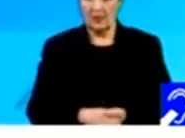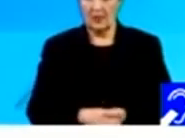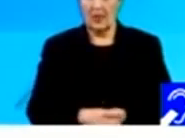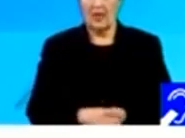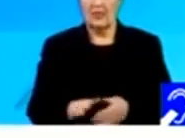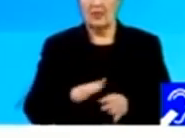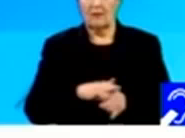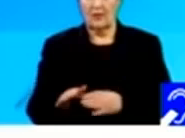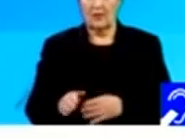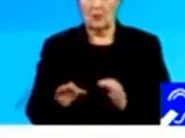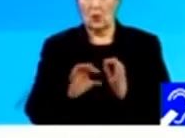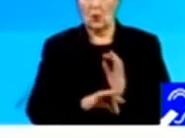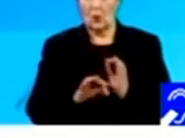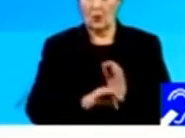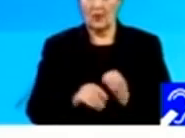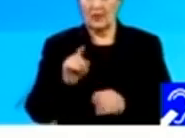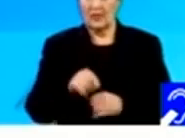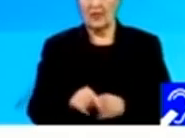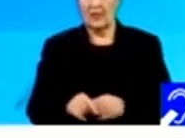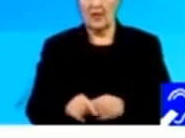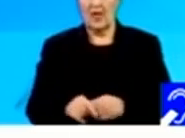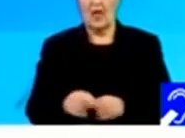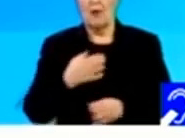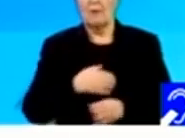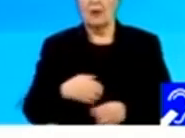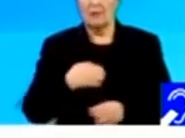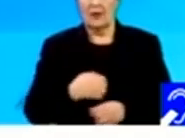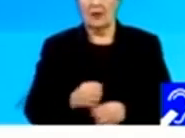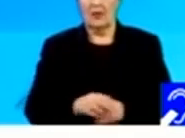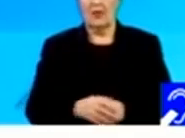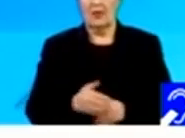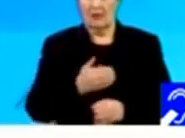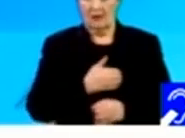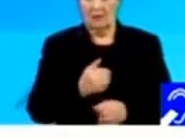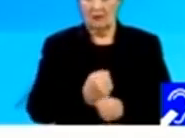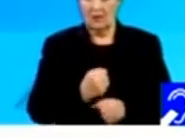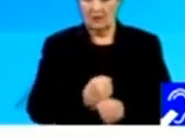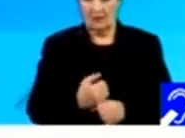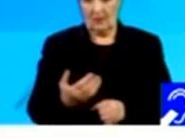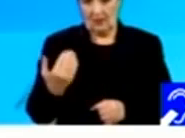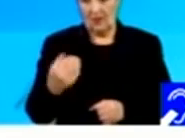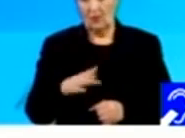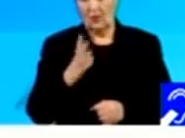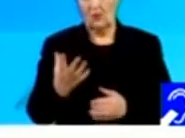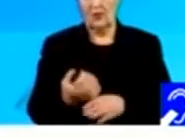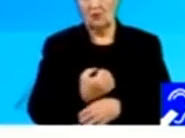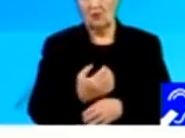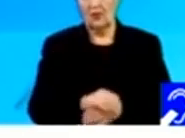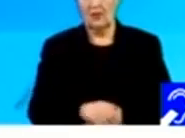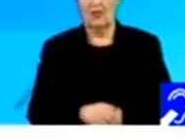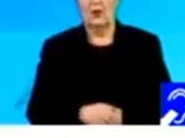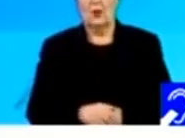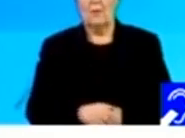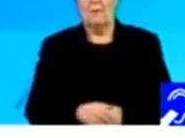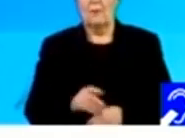definitiv corupția din cadrul primăriei, să elimin schemele prin care se sifonează banul public, se